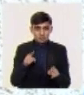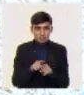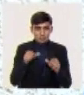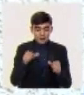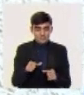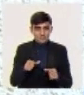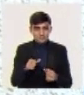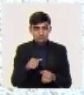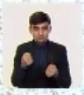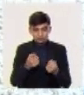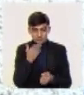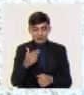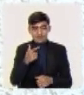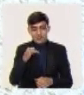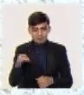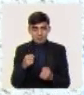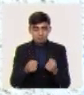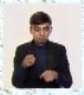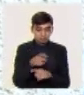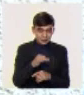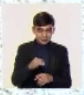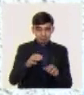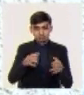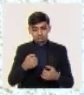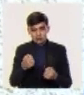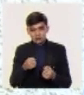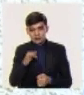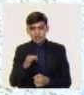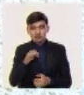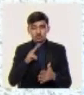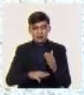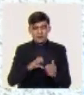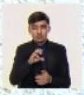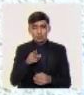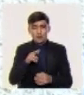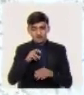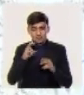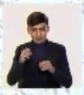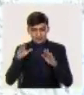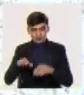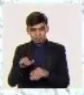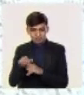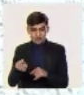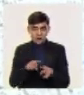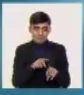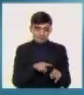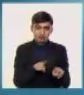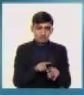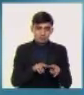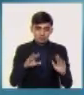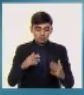используешь, сотрудники ГАИ приезжают, изымают и ставят на штрафстоянку, да, до определенного периода. Здесь такая же